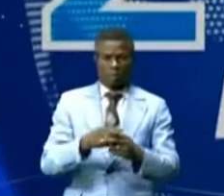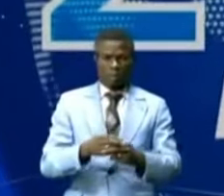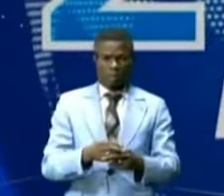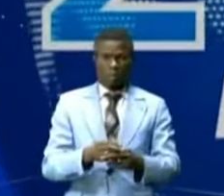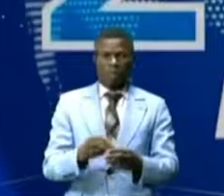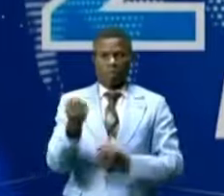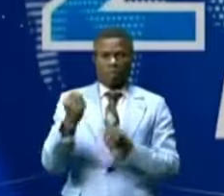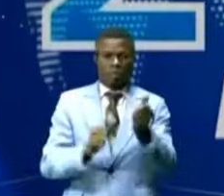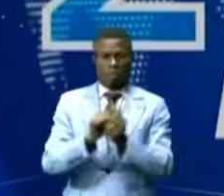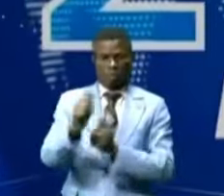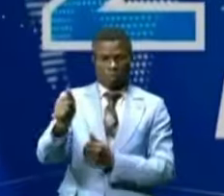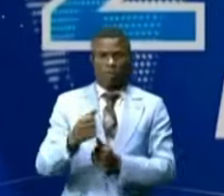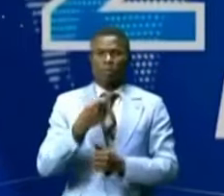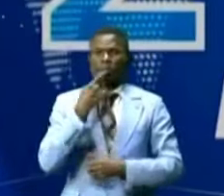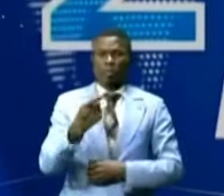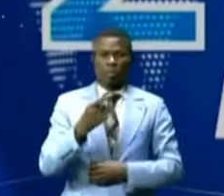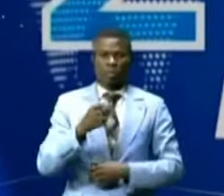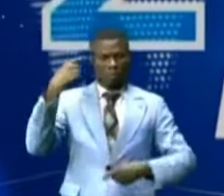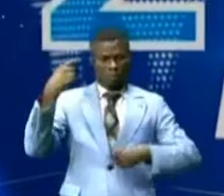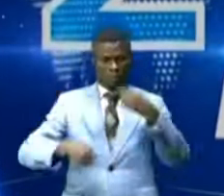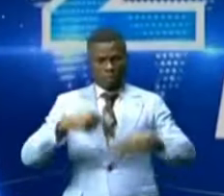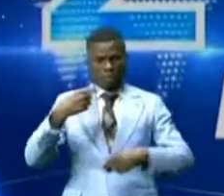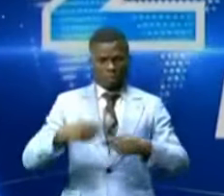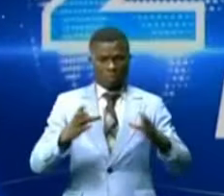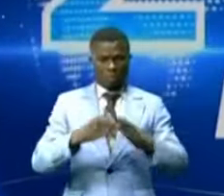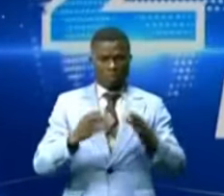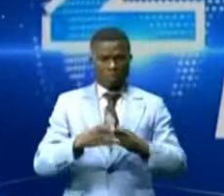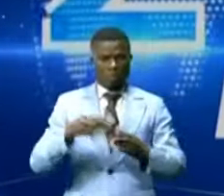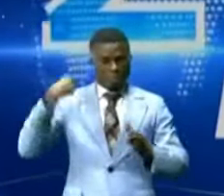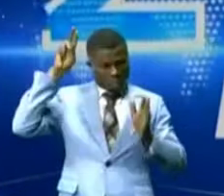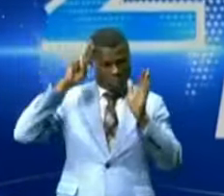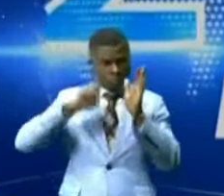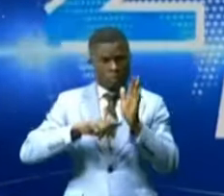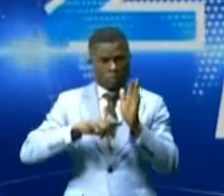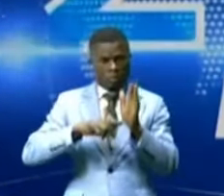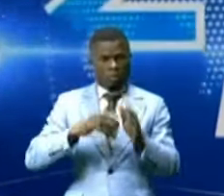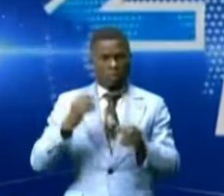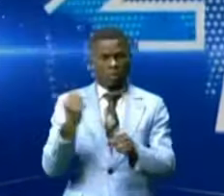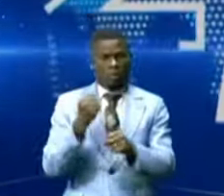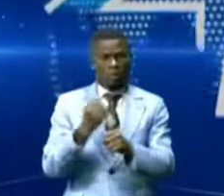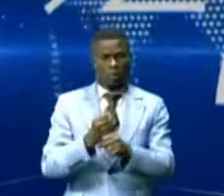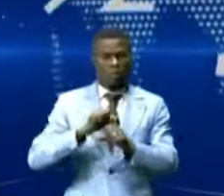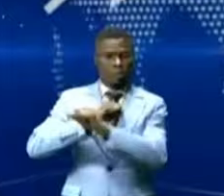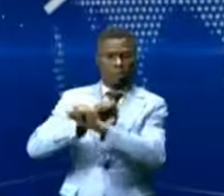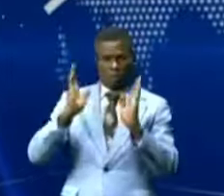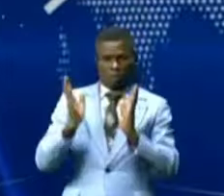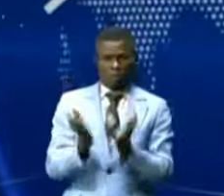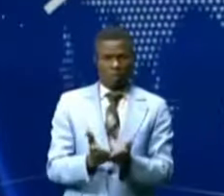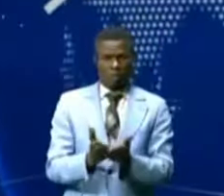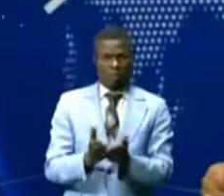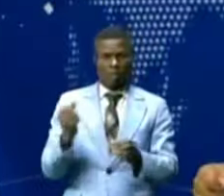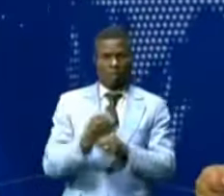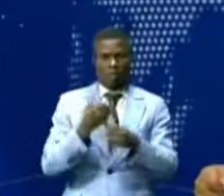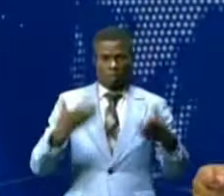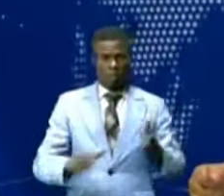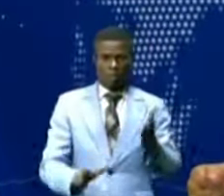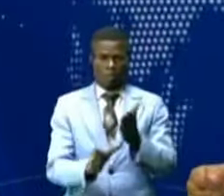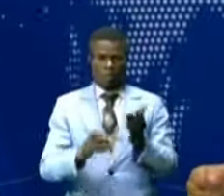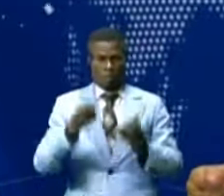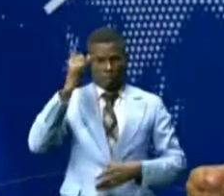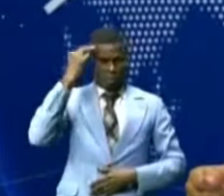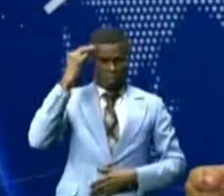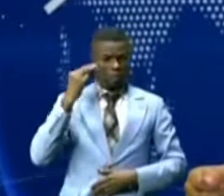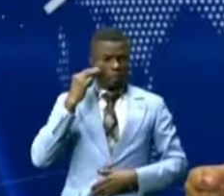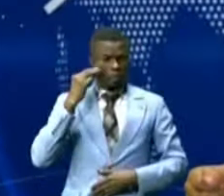convois. Ils l'ont dit lors des discussions avec le gouvernement, l'employeur et leurs syndicats. Travaux clôturés par le vice-premier